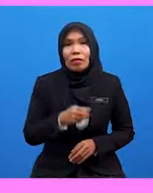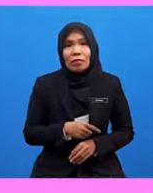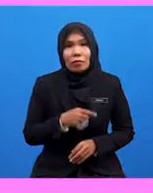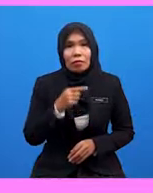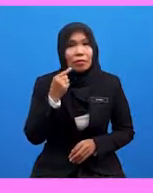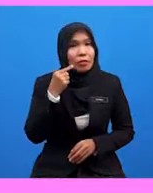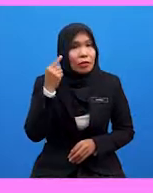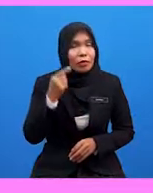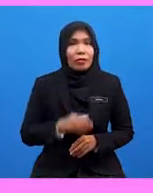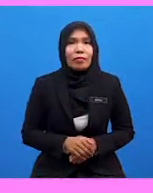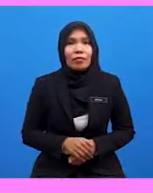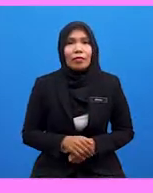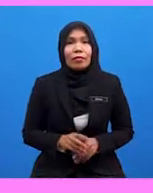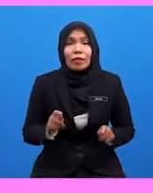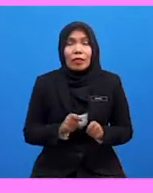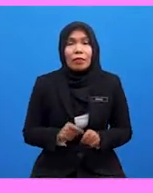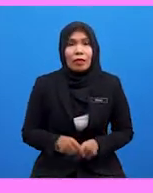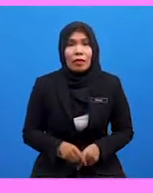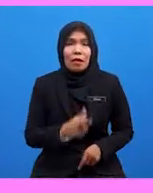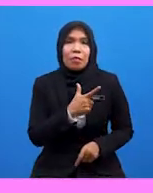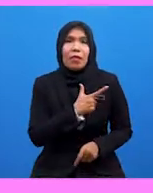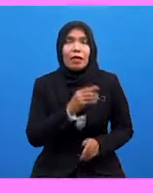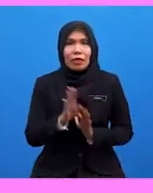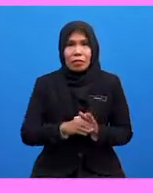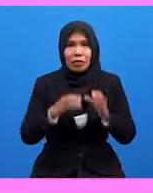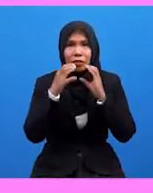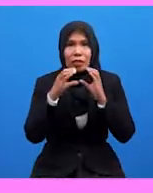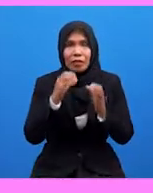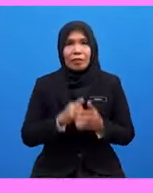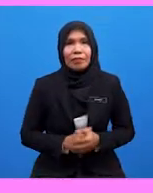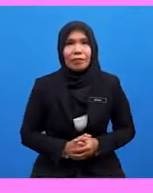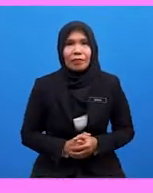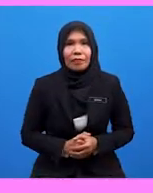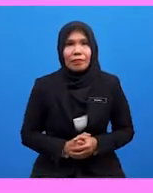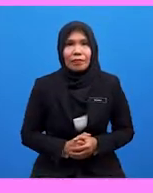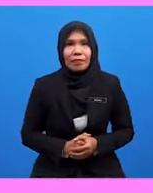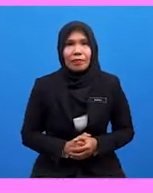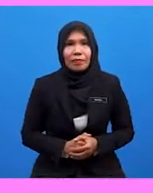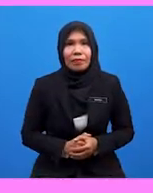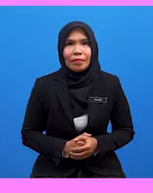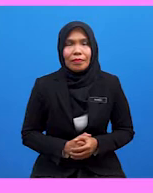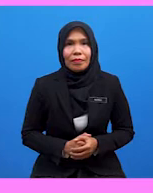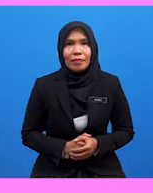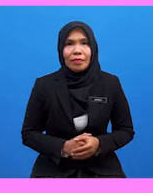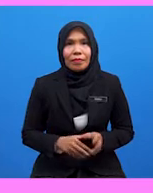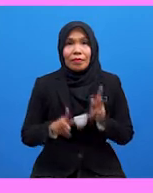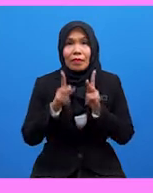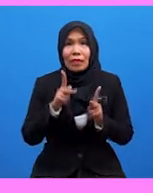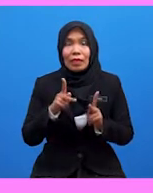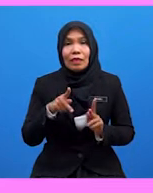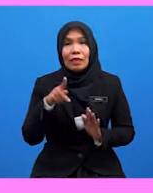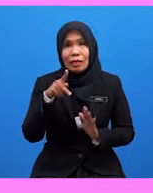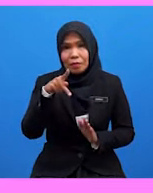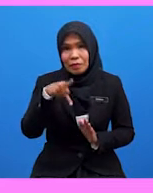kata yang berfungsi untuk merangkaikan subjek dengan predikat dalam ayat. Kata pemberi